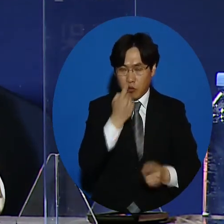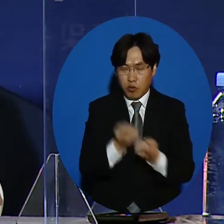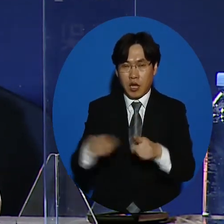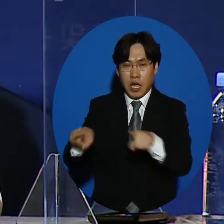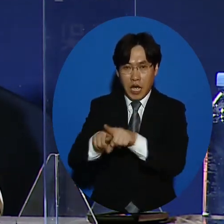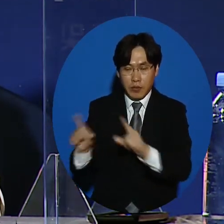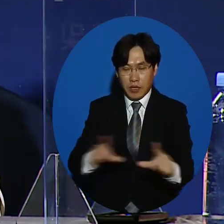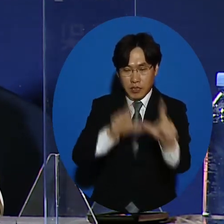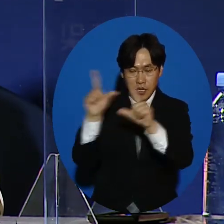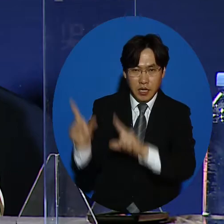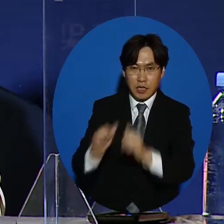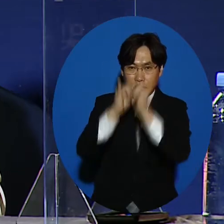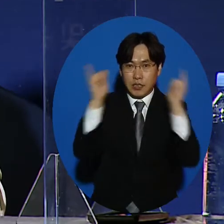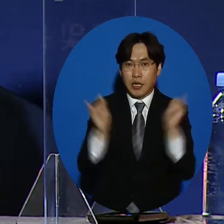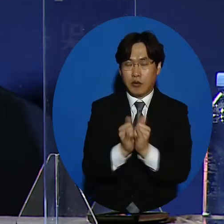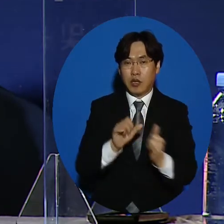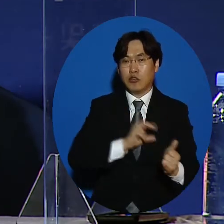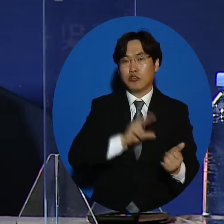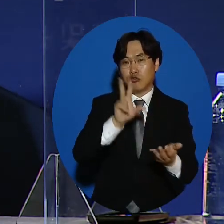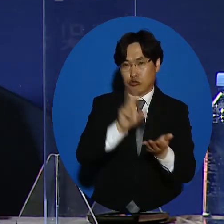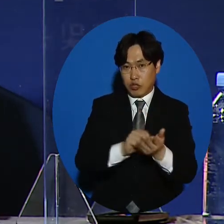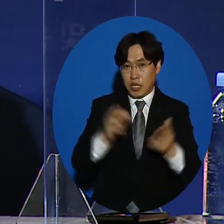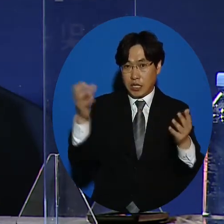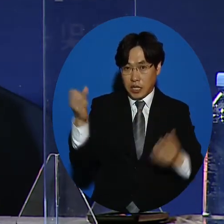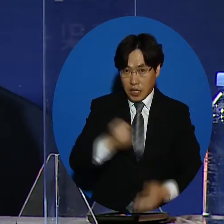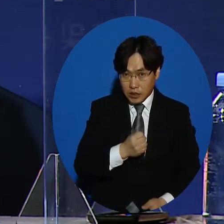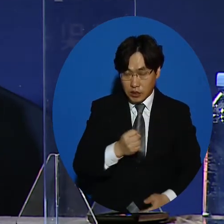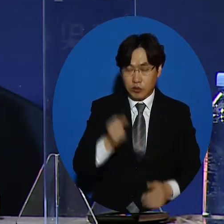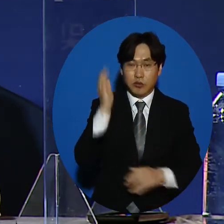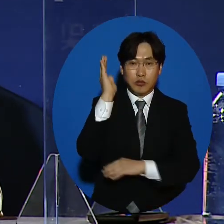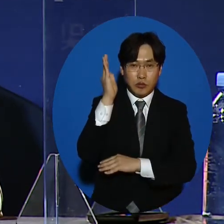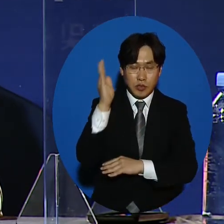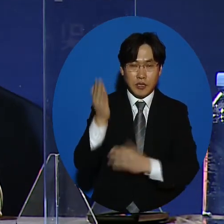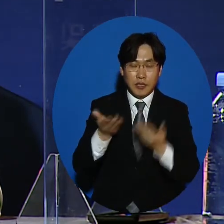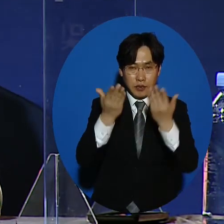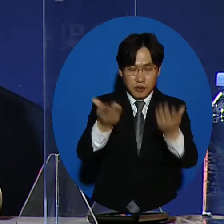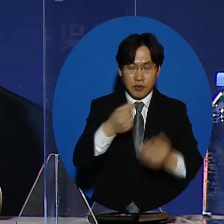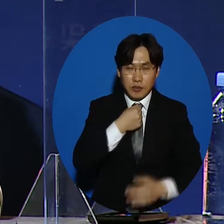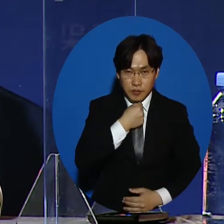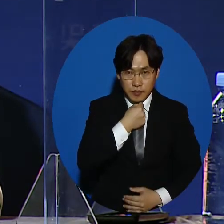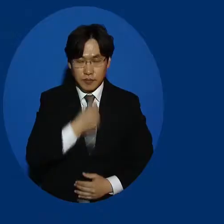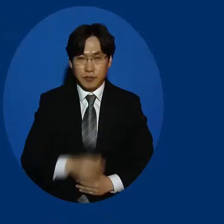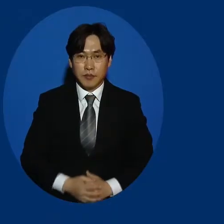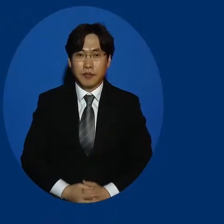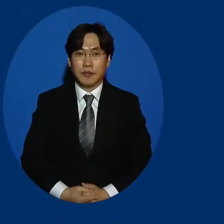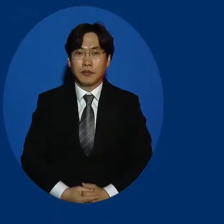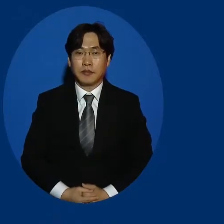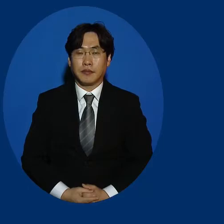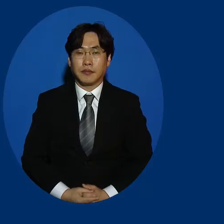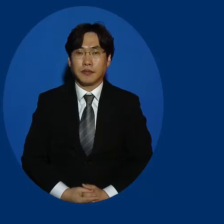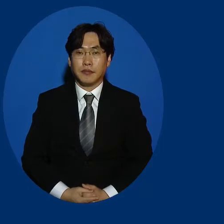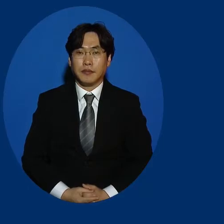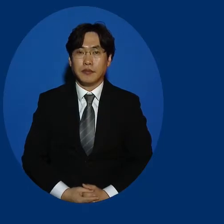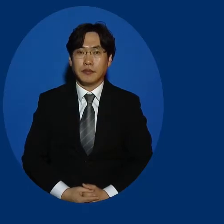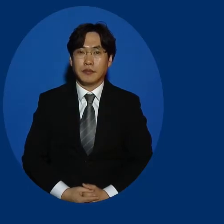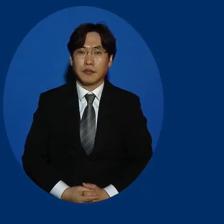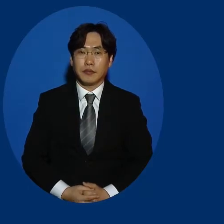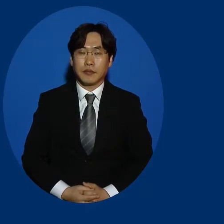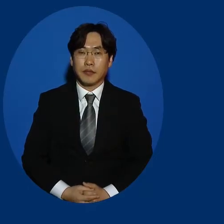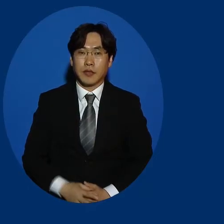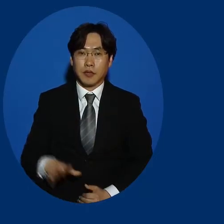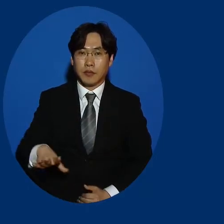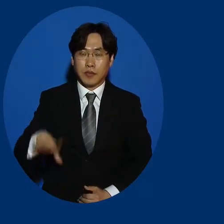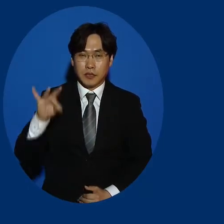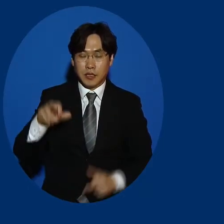함께 살아가는 사회라는 타이틀로 한번 좀 말씀을 나누고자 합니다. 우선 이제